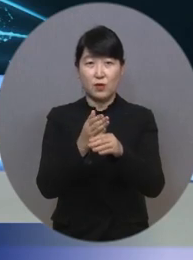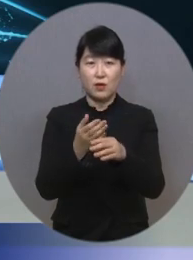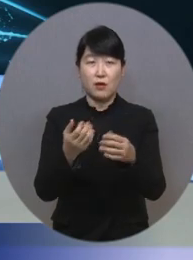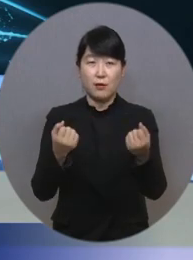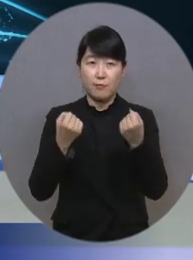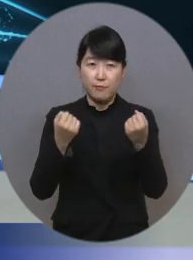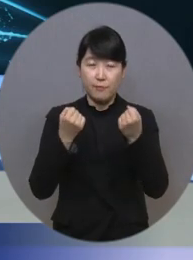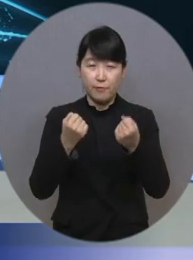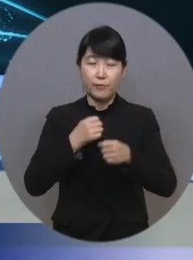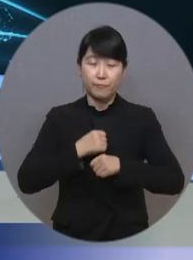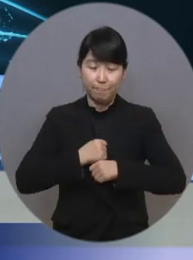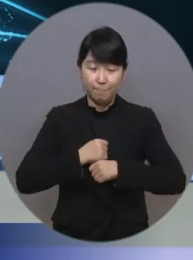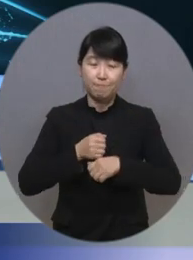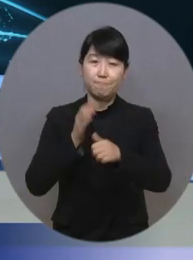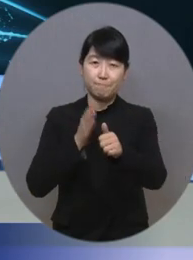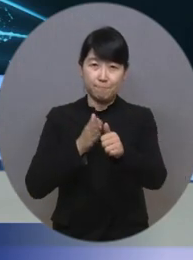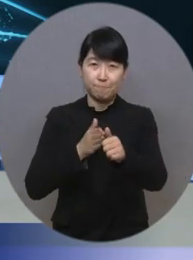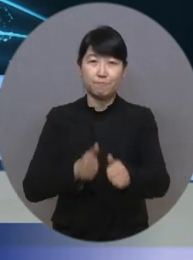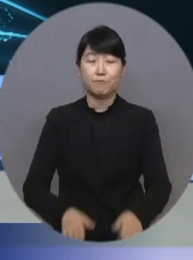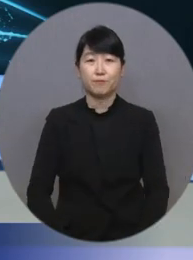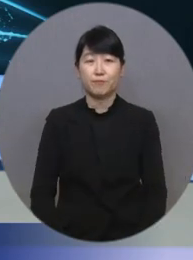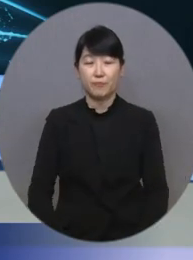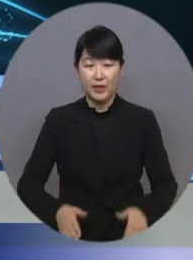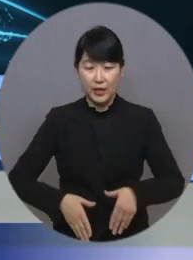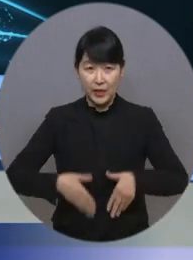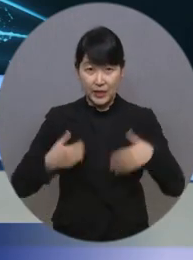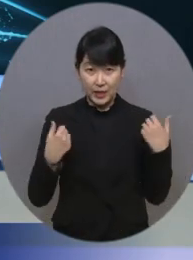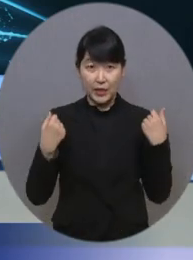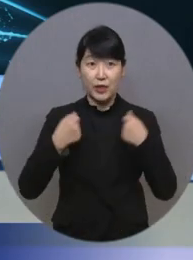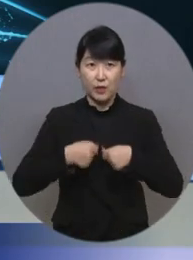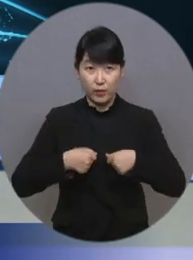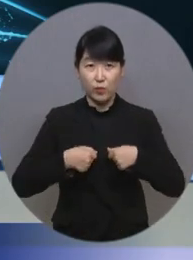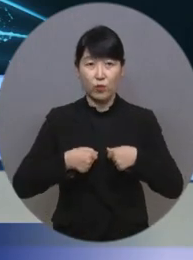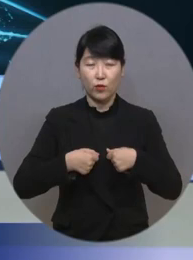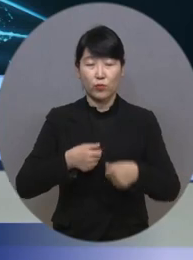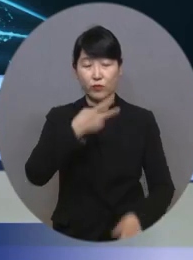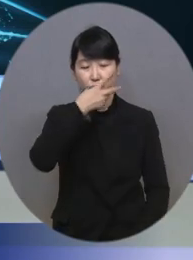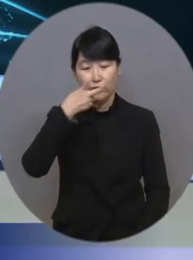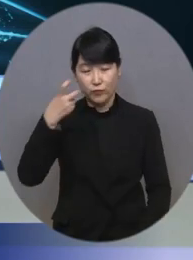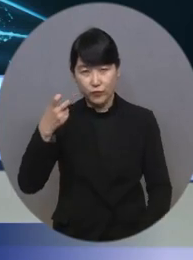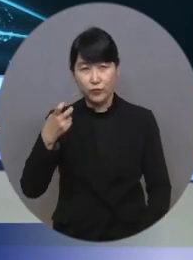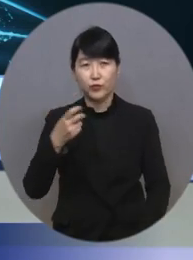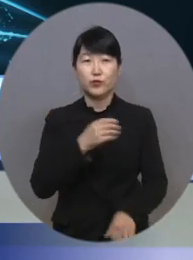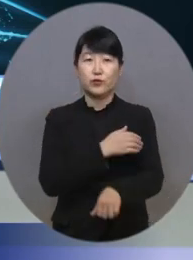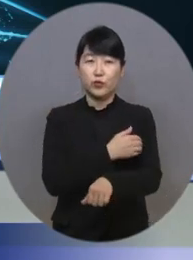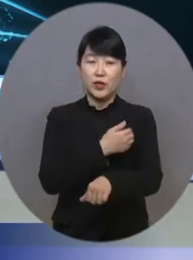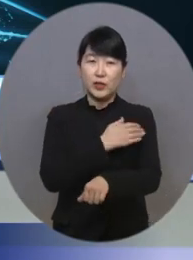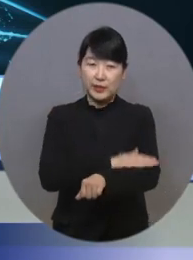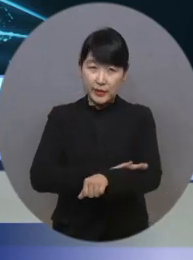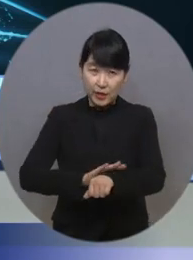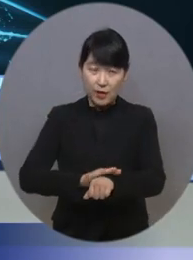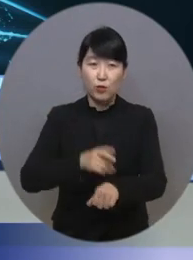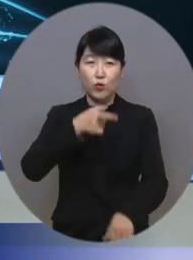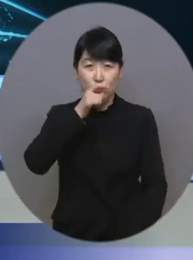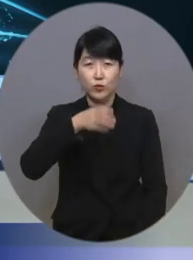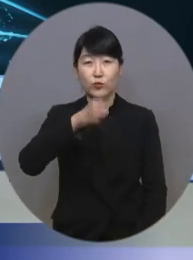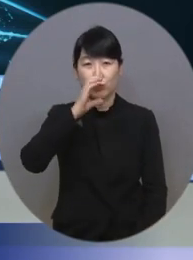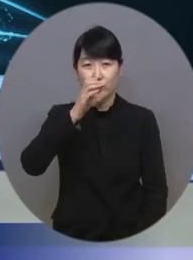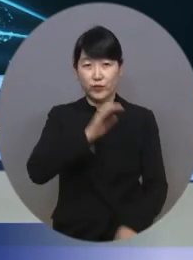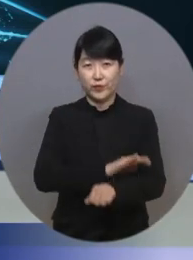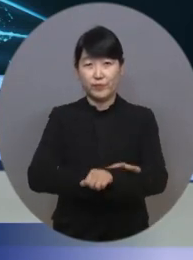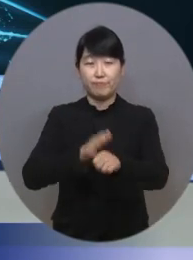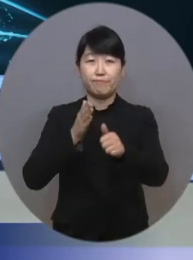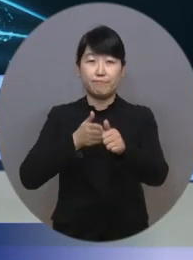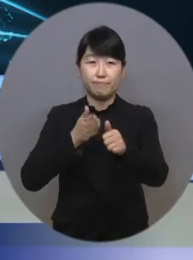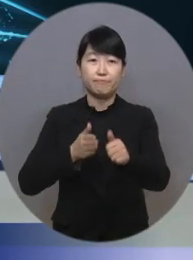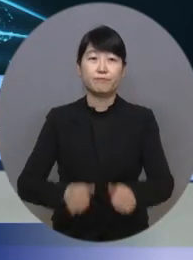건강관리에 각별한 유의가 필요하겠습니다. 따뜻하게 입으시고 충분한 수면과 물 섭취로 건강 잘 챙기시기